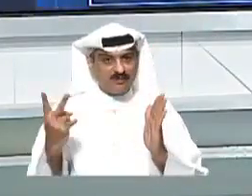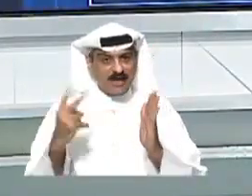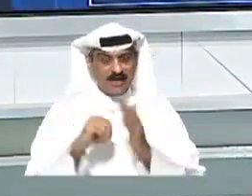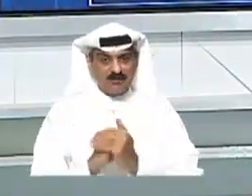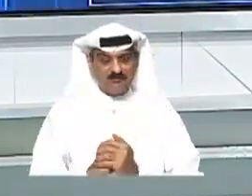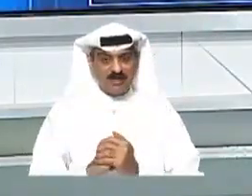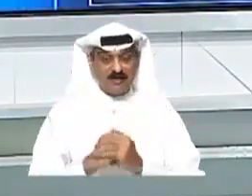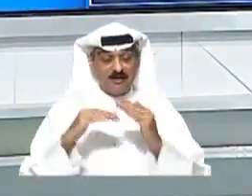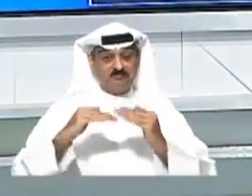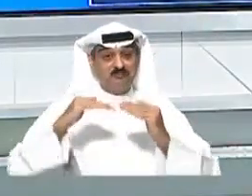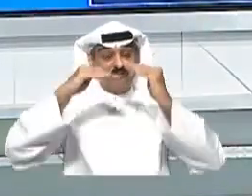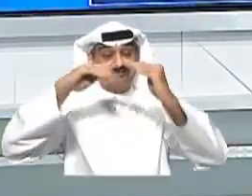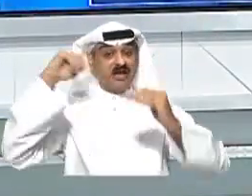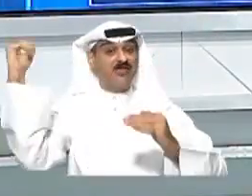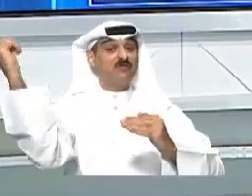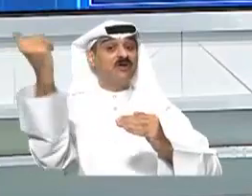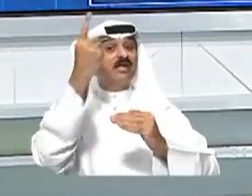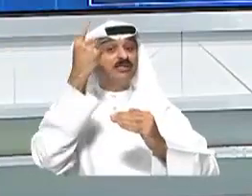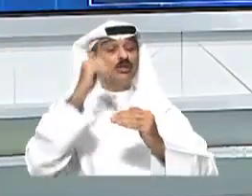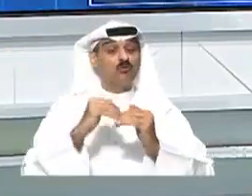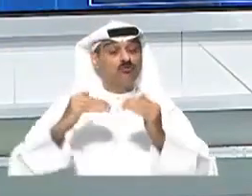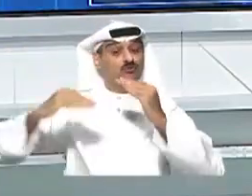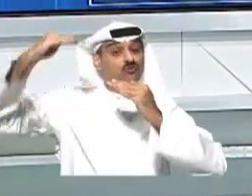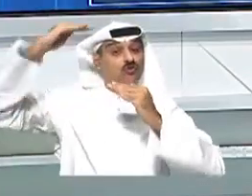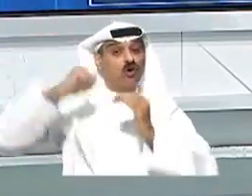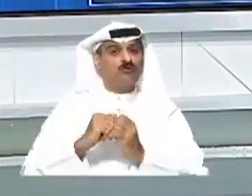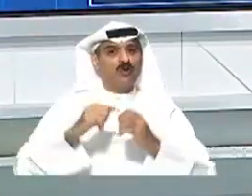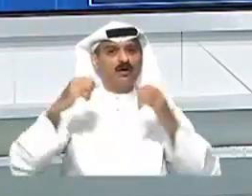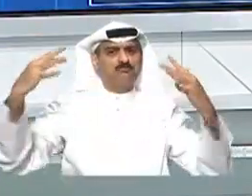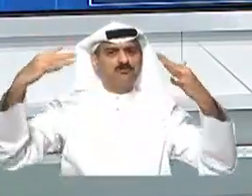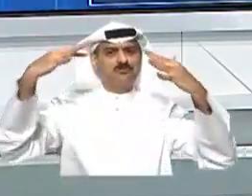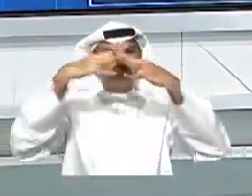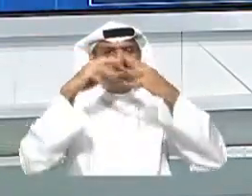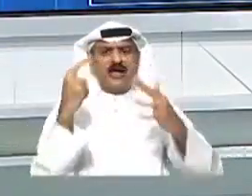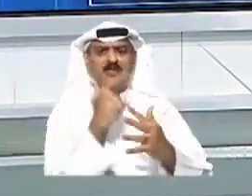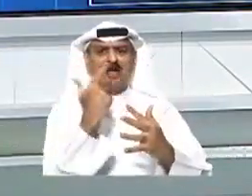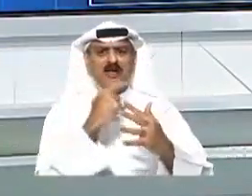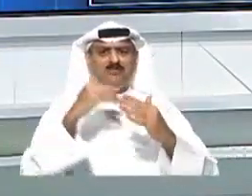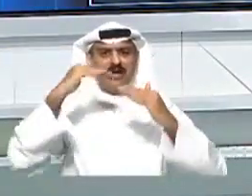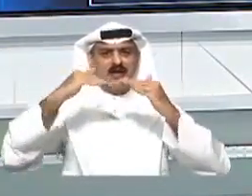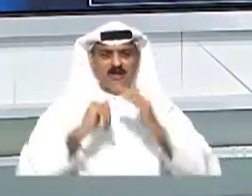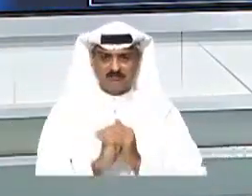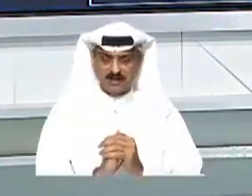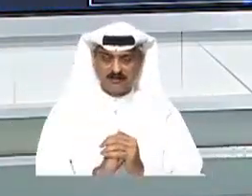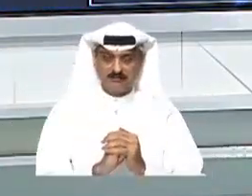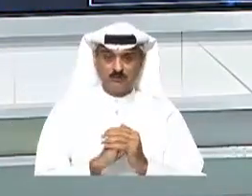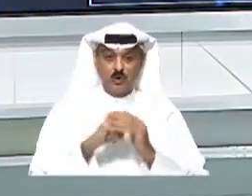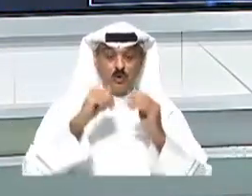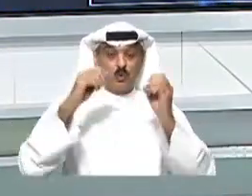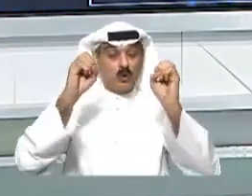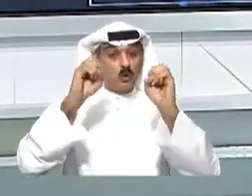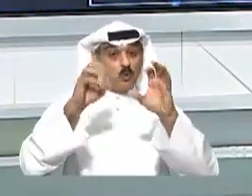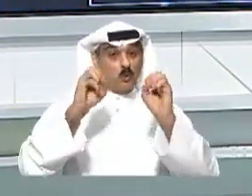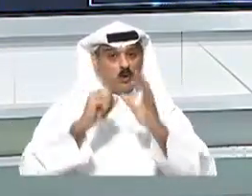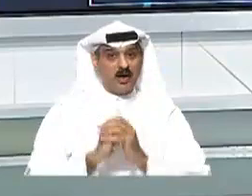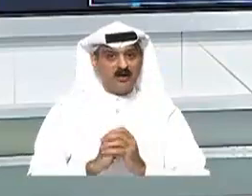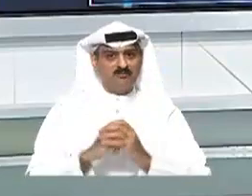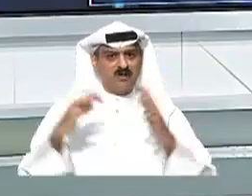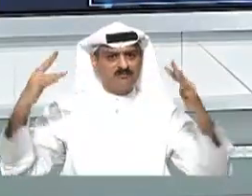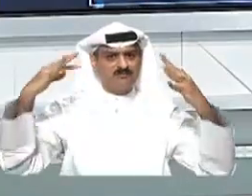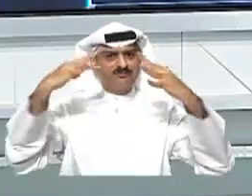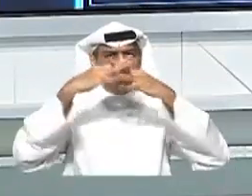في طبقات الجو العليا، أدى إلى تكاثر السحب المنخفضة وأيضا المتوسطة وأيضا تتخللها بعض